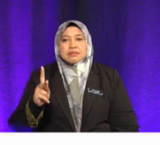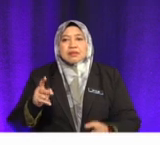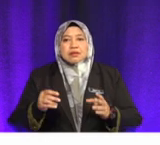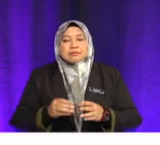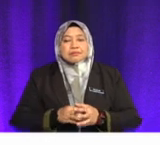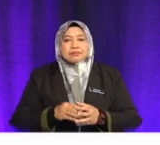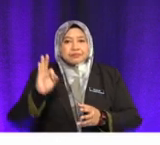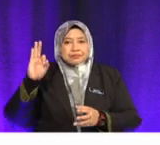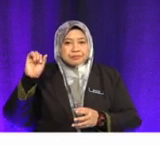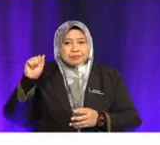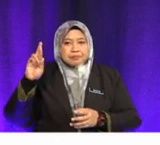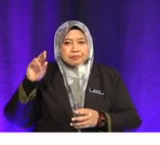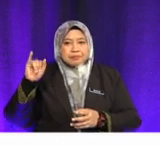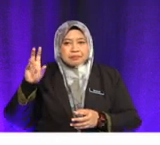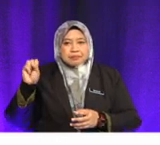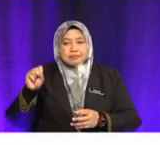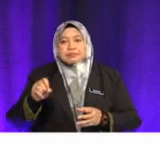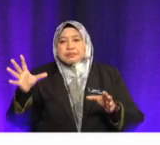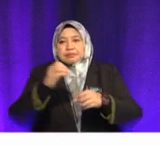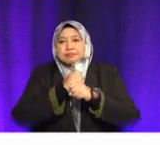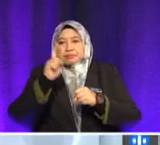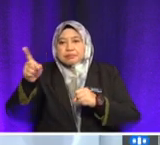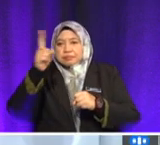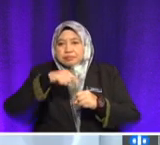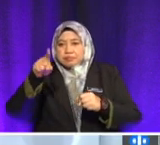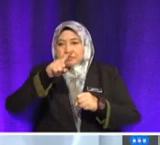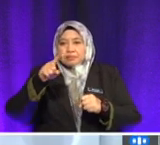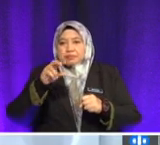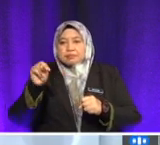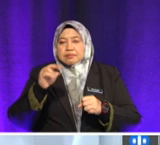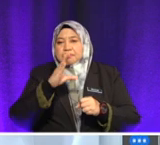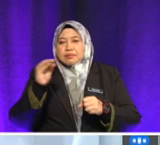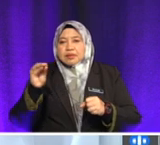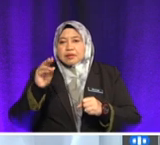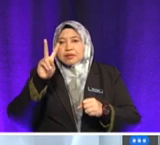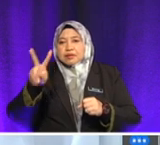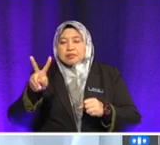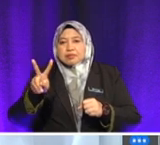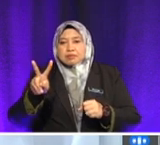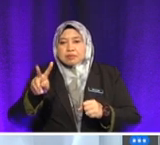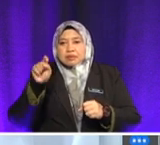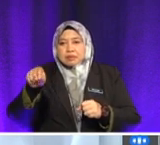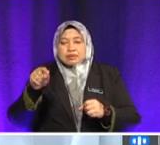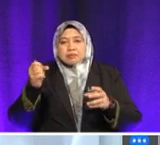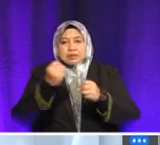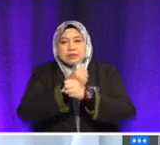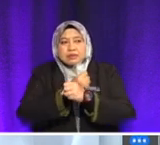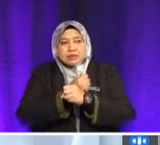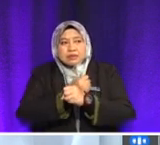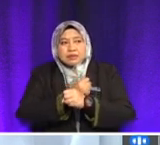satu bulatan dan satu garis lurus dan ada dua titik persilangan Oke kita tengok